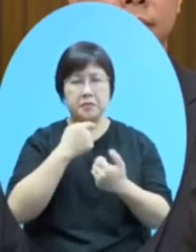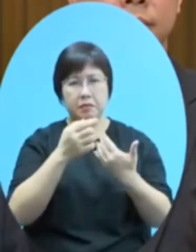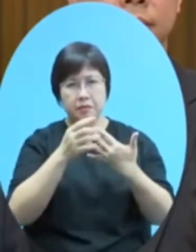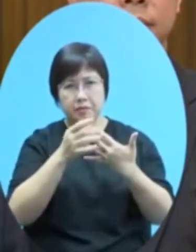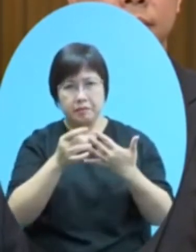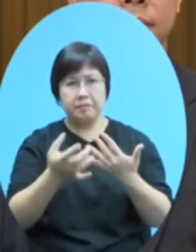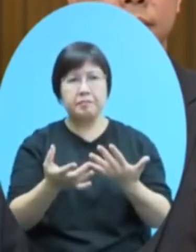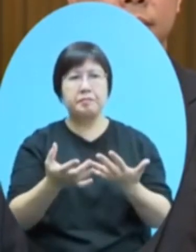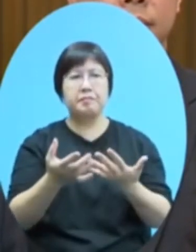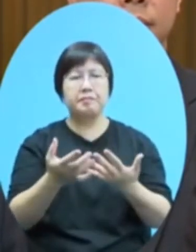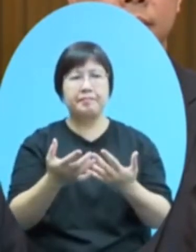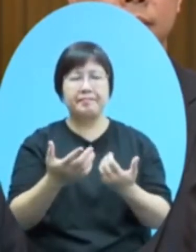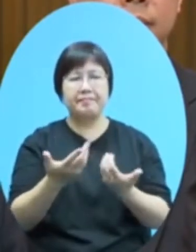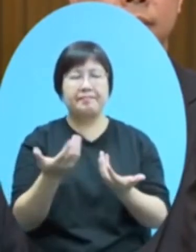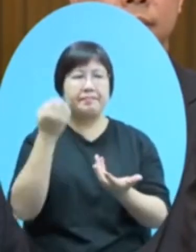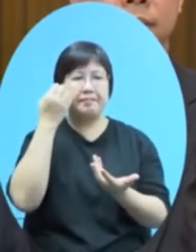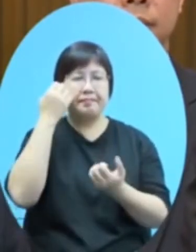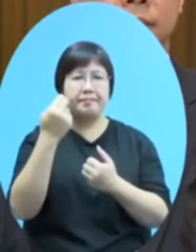被迫停業。